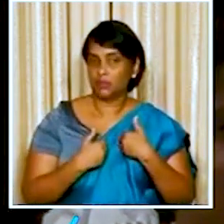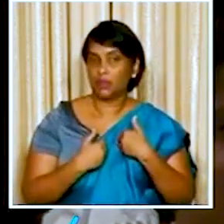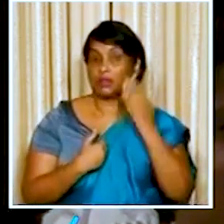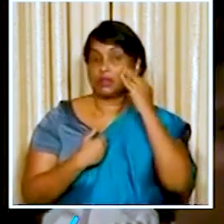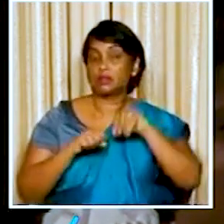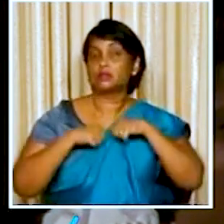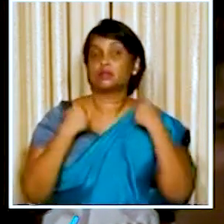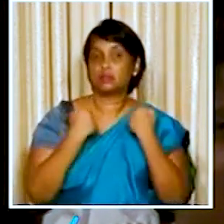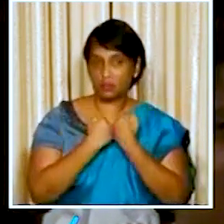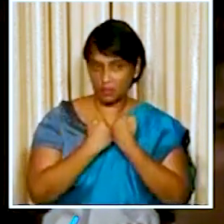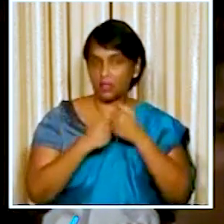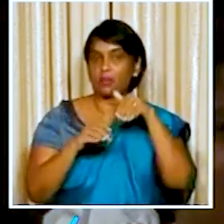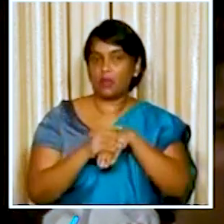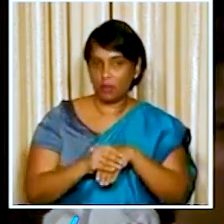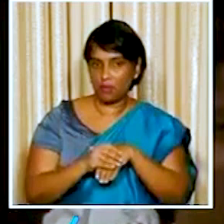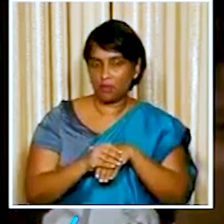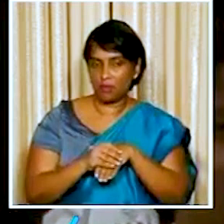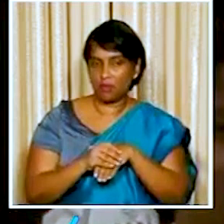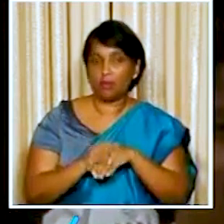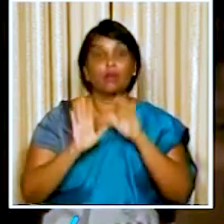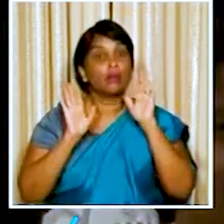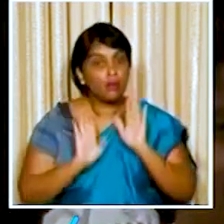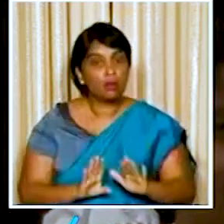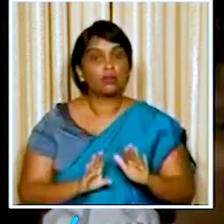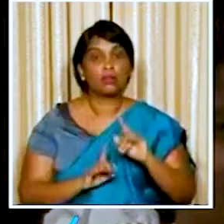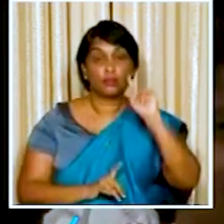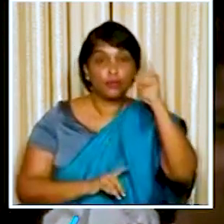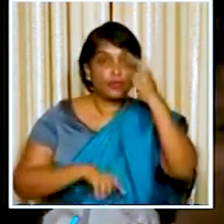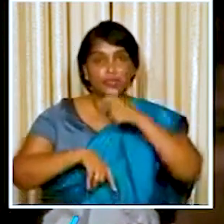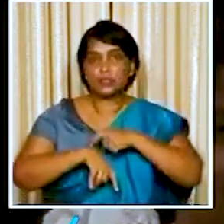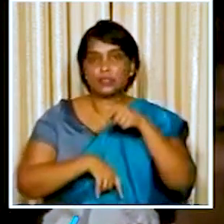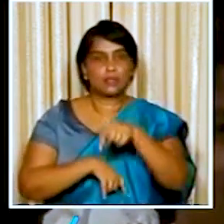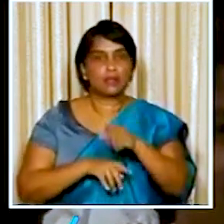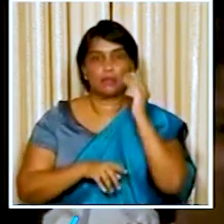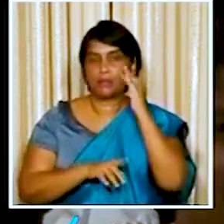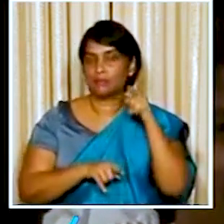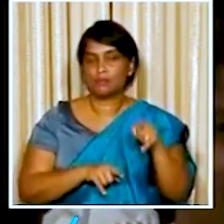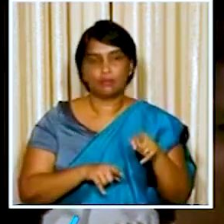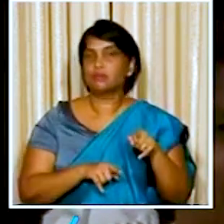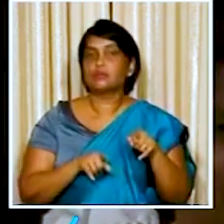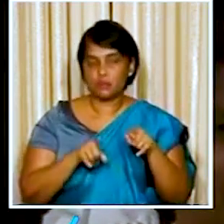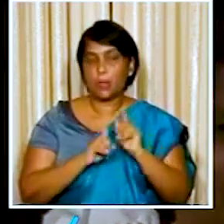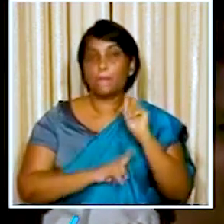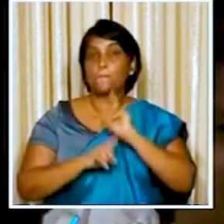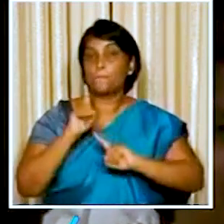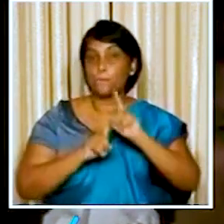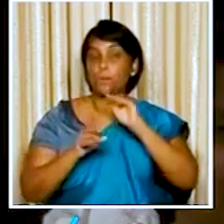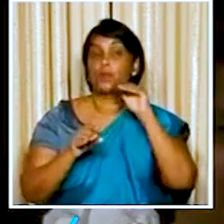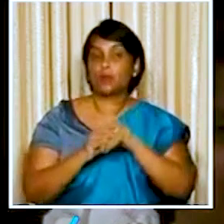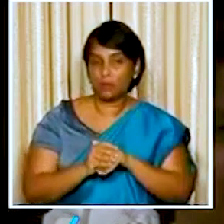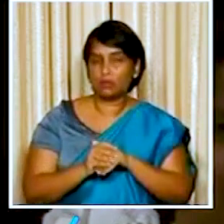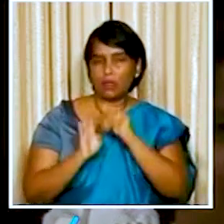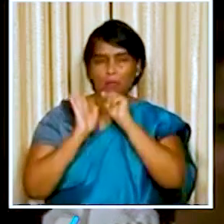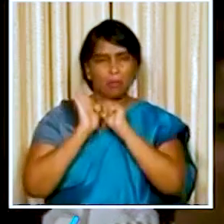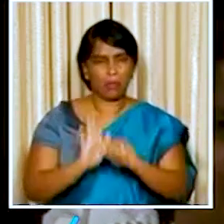කාන්තා සංසදයේකුත් මේකේ තියෙනවා. නමුත් මේක පළවෙනි පාර නෙමෙයි මේ පාන්ත කාන්තාවන්ට මේ පාර්ලිමේන්තුව තුල නිගා වෙන